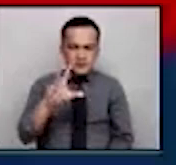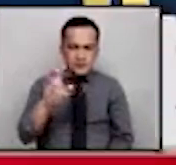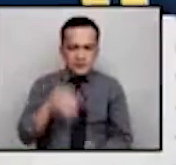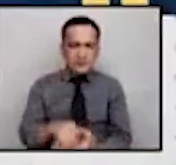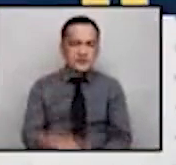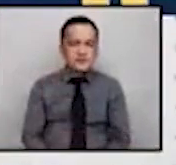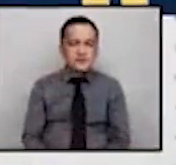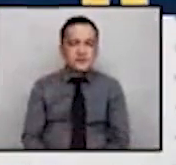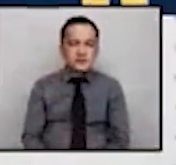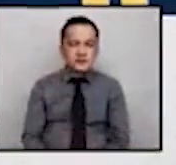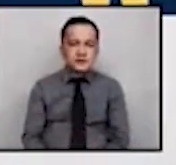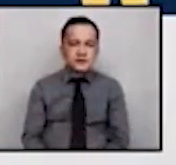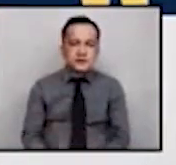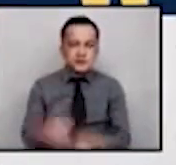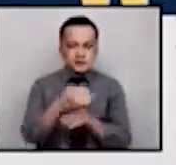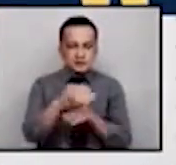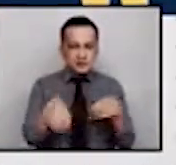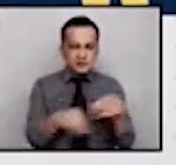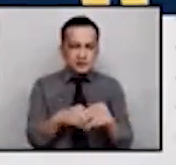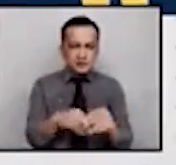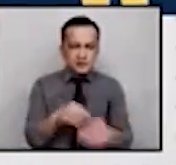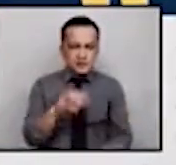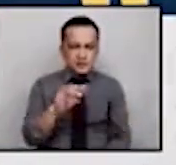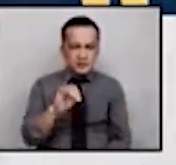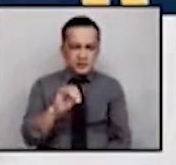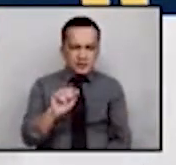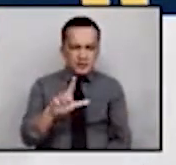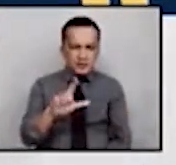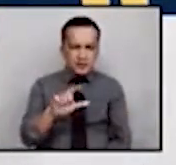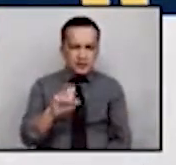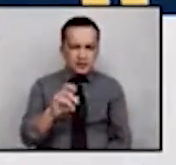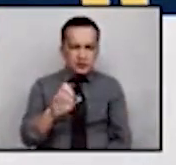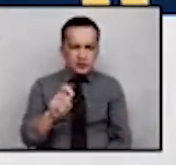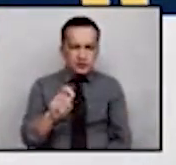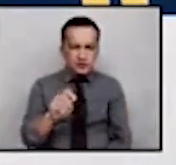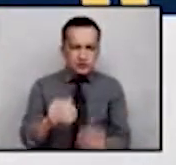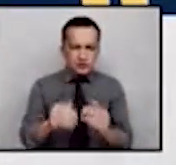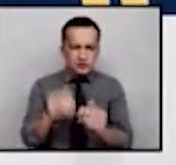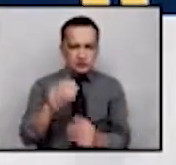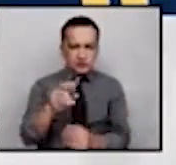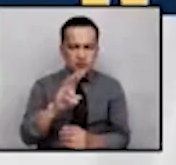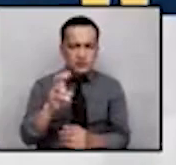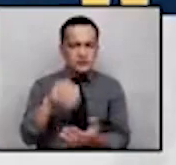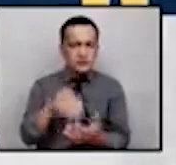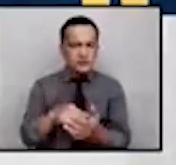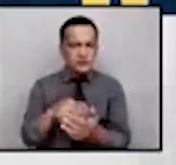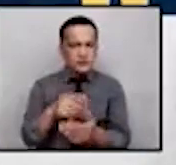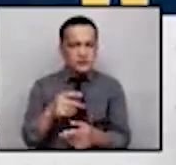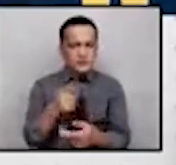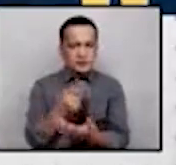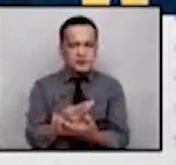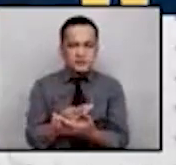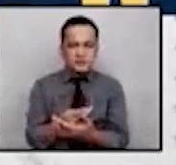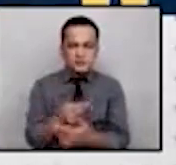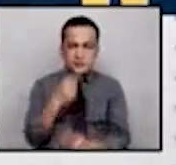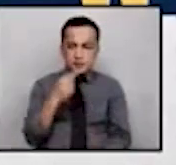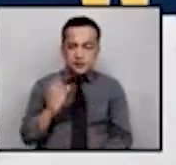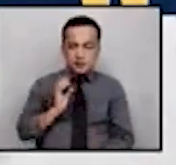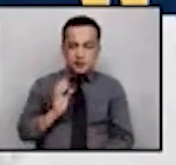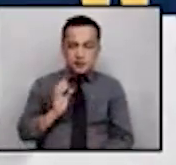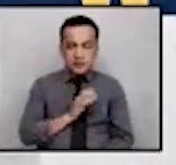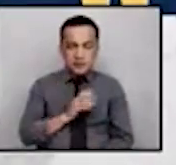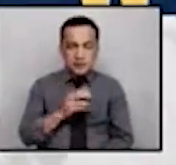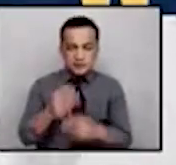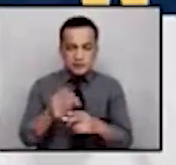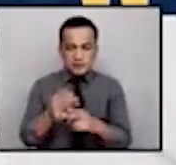at reimbursement ng actual medical cost na hanggang 200,000 piso. Ayon sa kongresista, sa ngalan ng